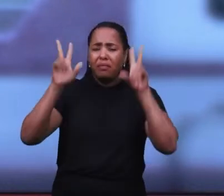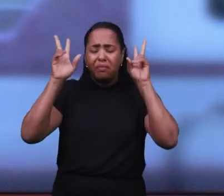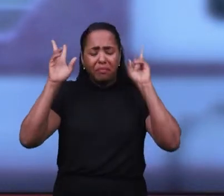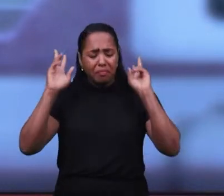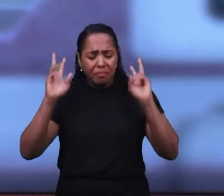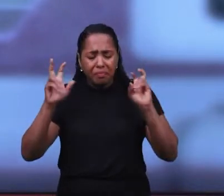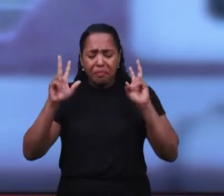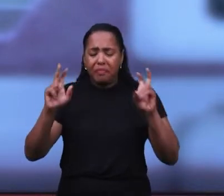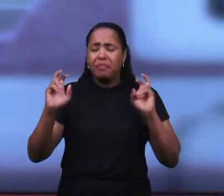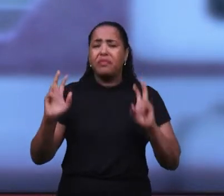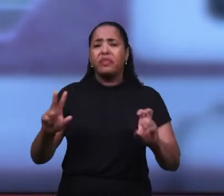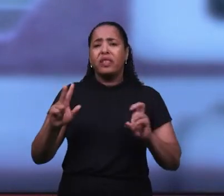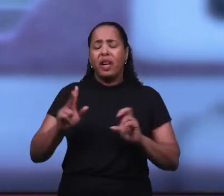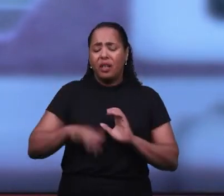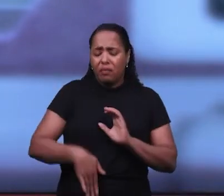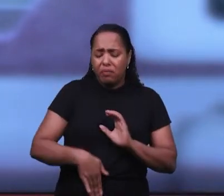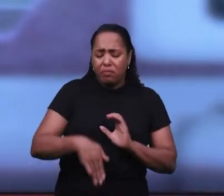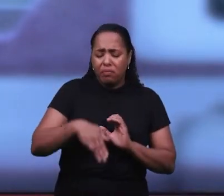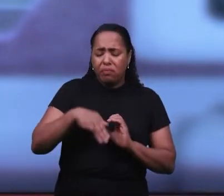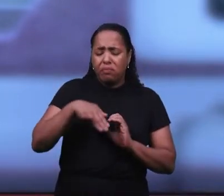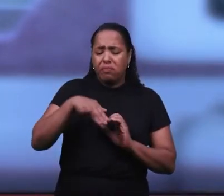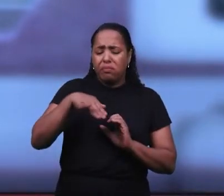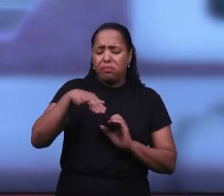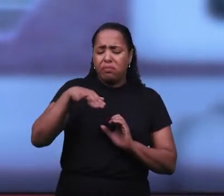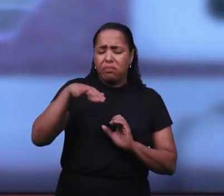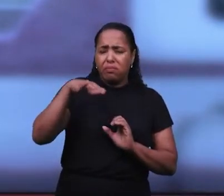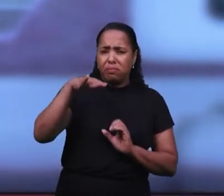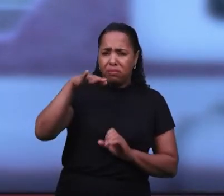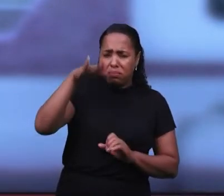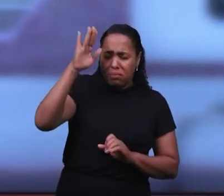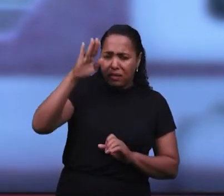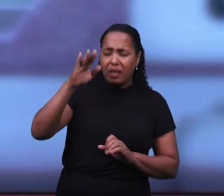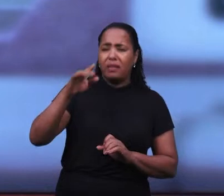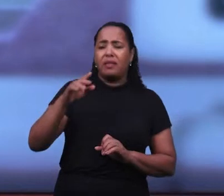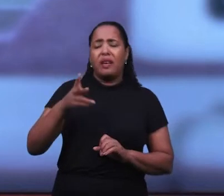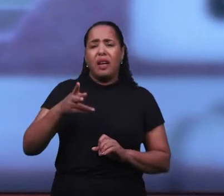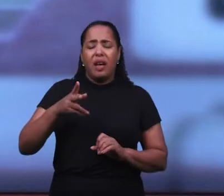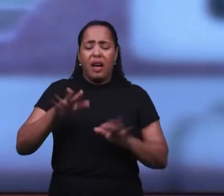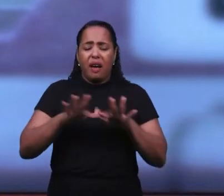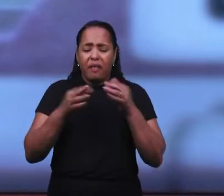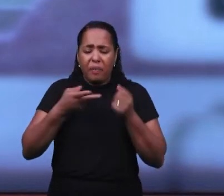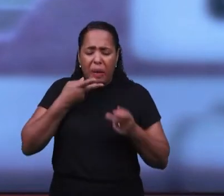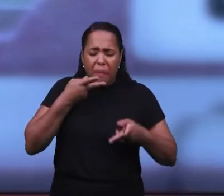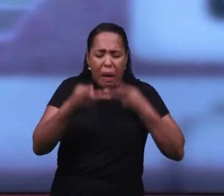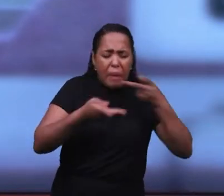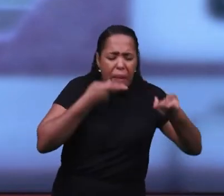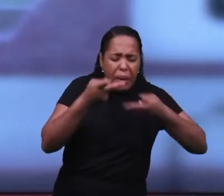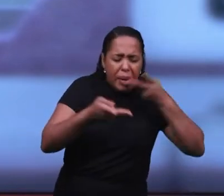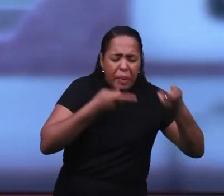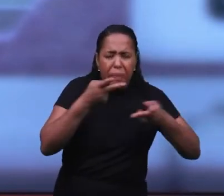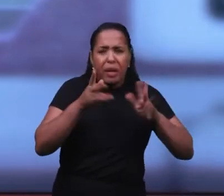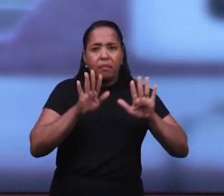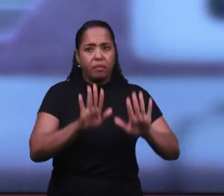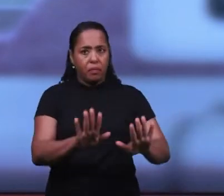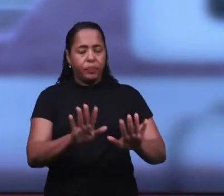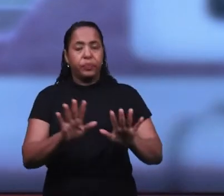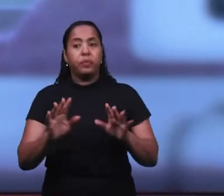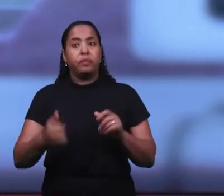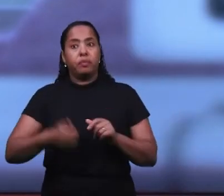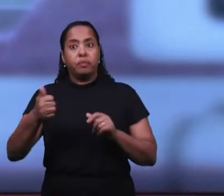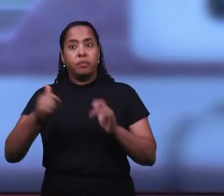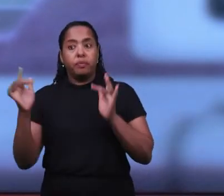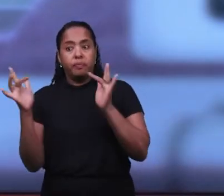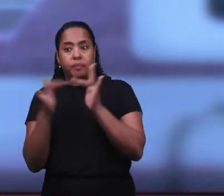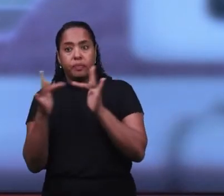que dans certains cas, depuis très tôt, ils ont été donc tachés par leur